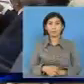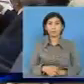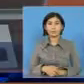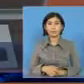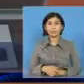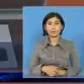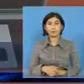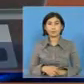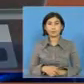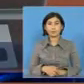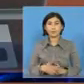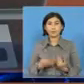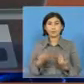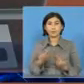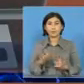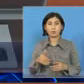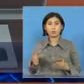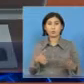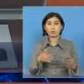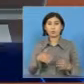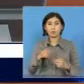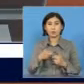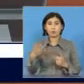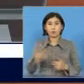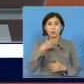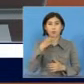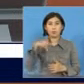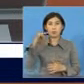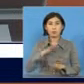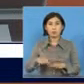қадағаламақ. Арба жол бұзат деп қазақ халқымыз айтқандай,